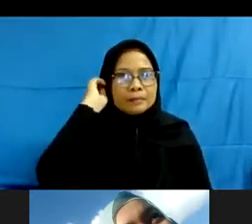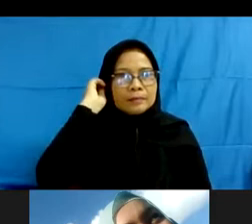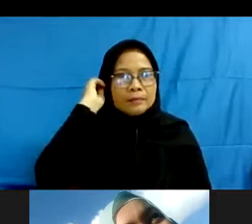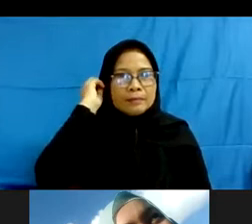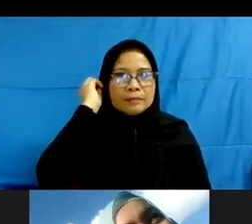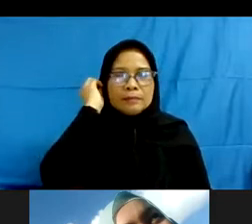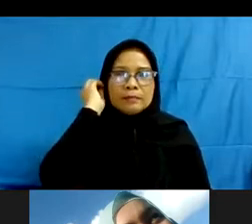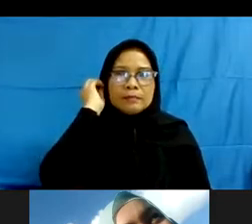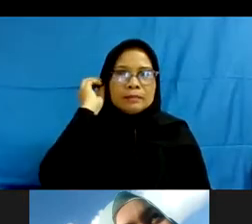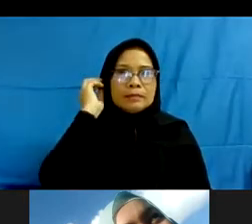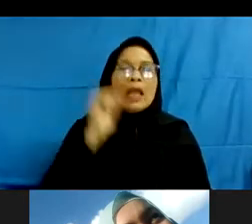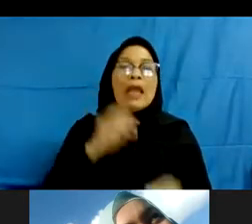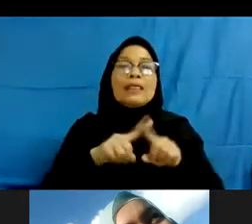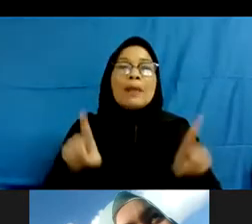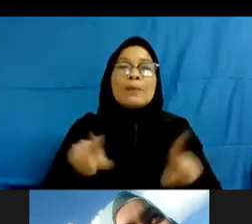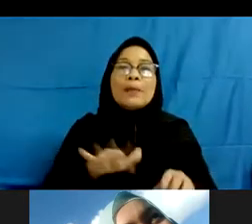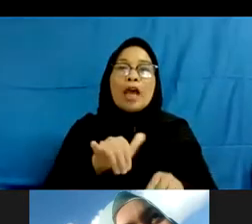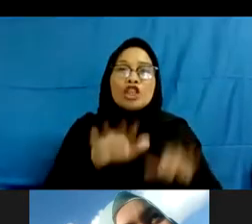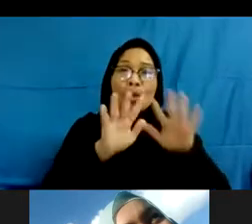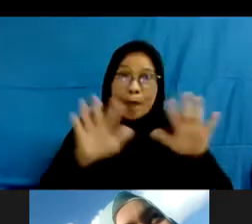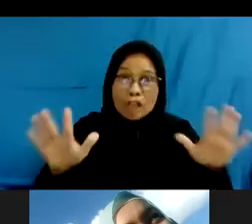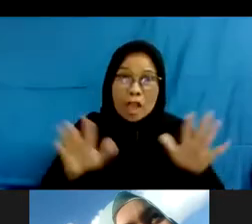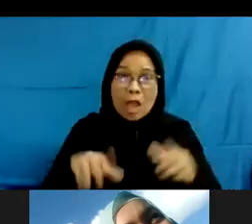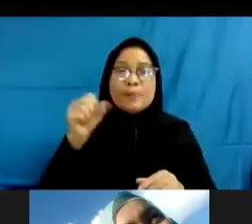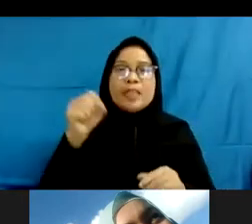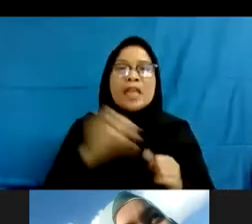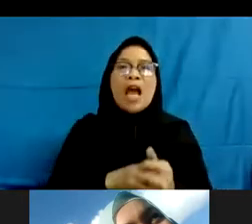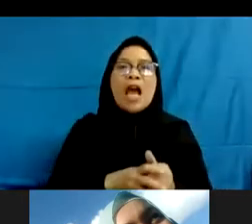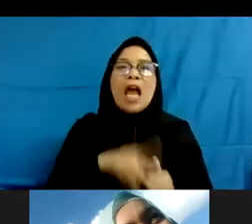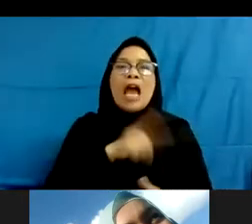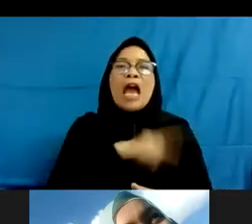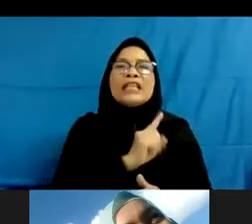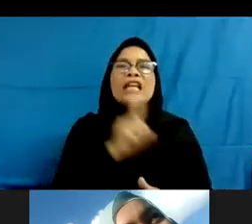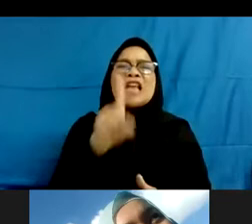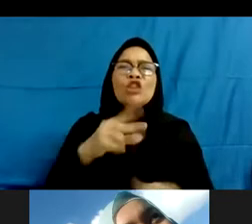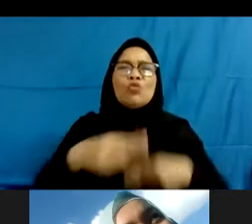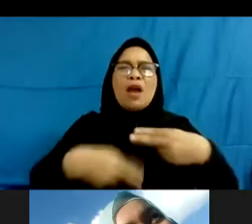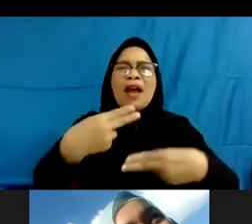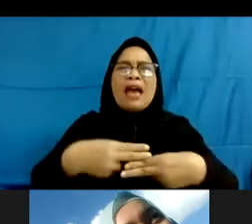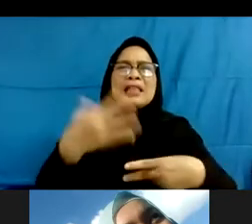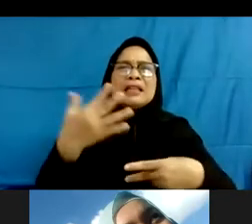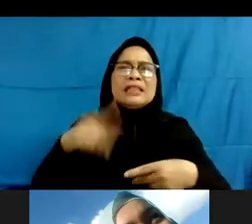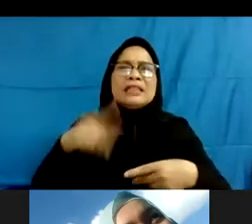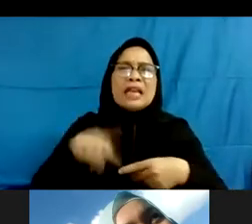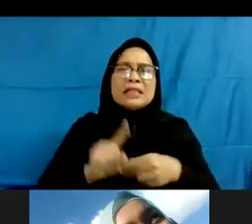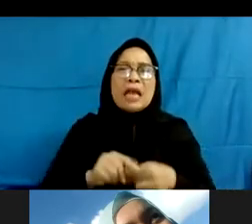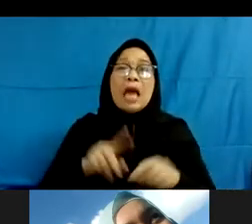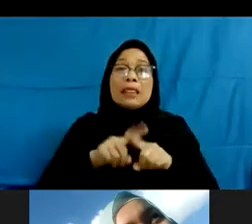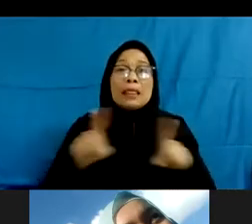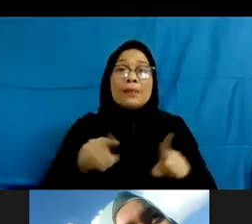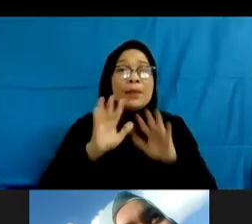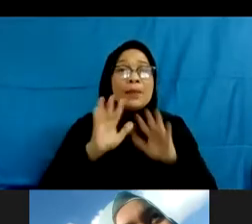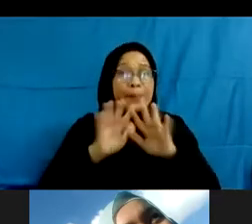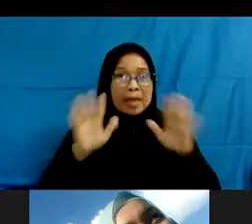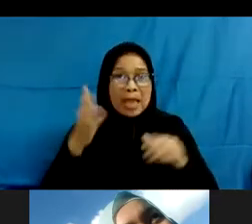yang lainnya masih lebih banyak gitu ya. Penyandang disabilitas itu cuma nggak bisa satu hal aja, tapi hal lain tuh masih bisa banyak yang kita lakukan. Kita